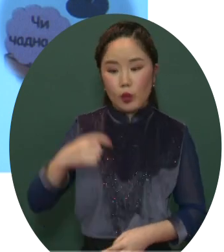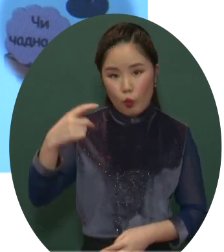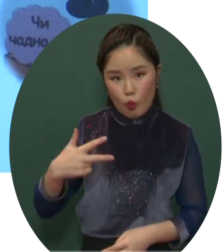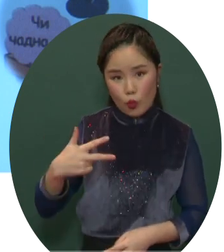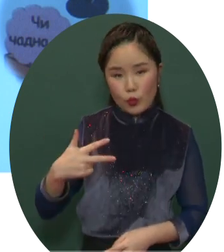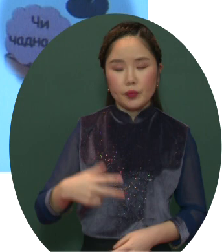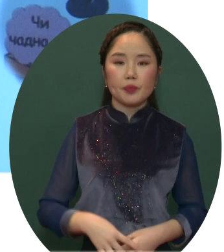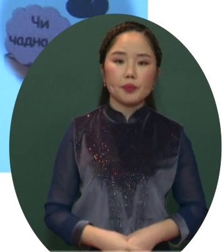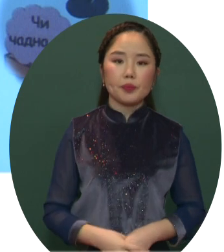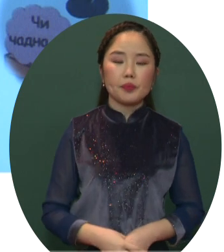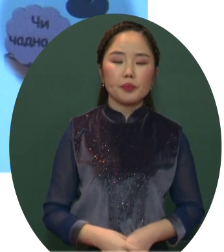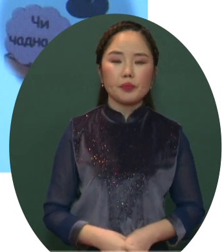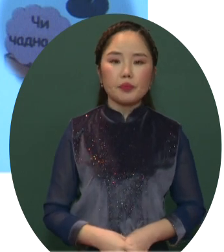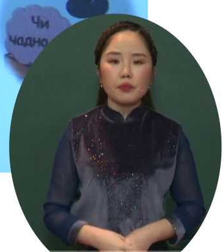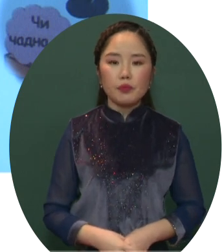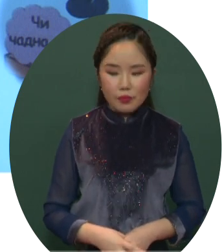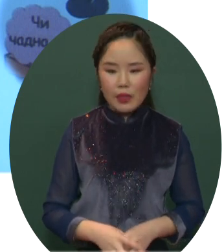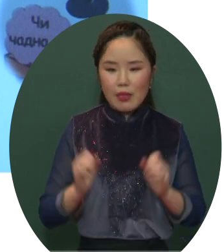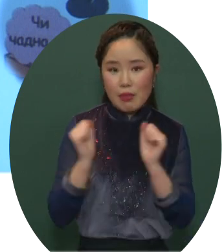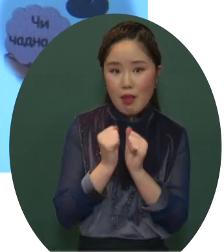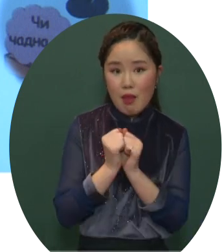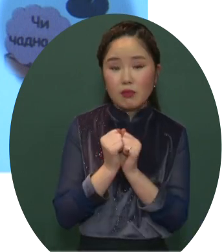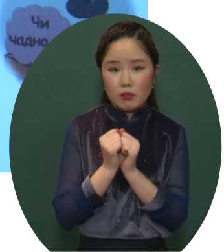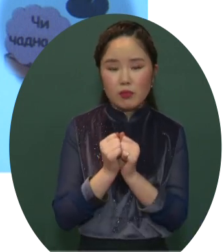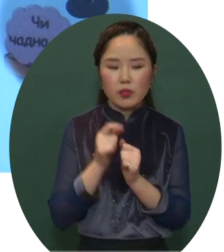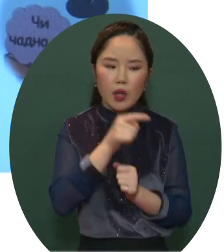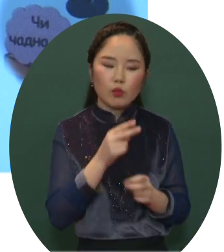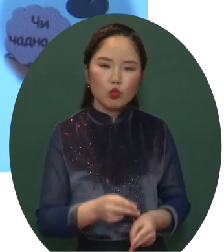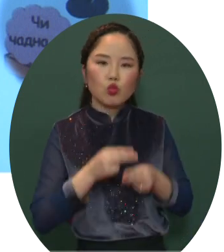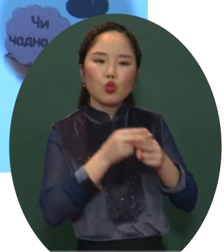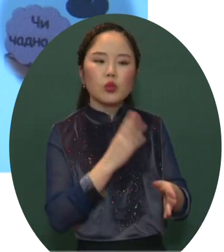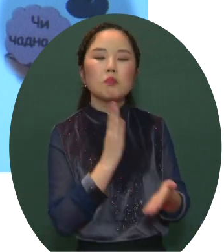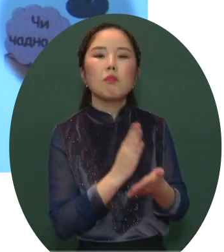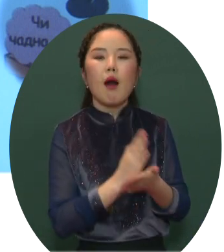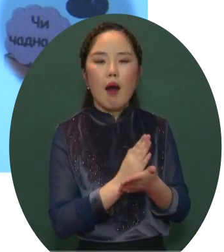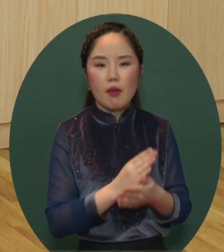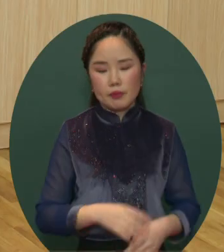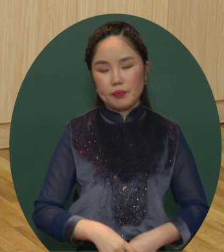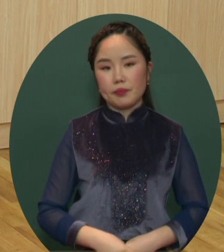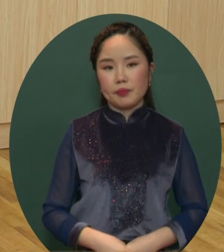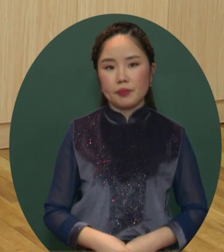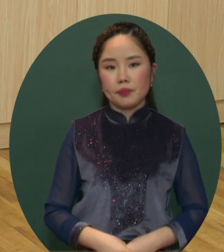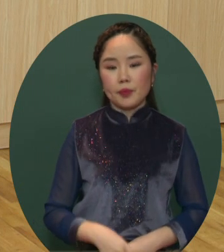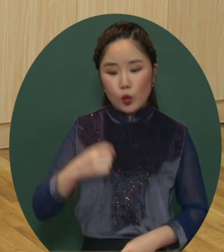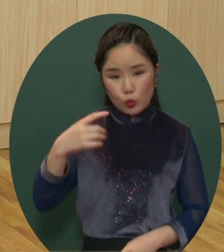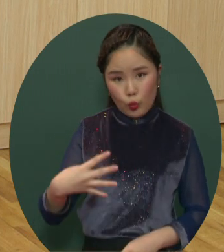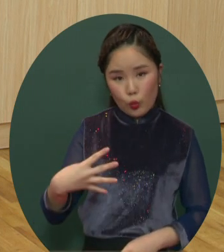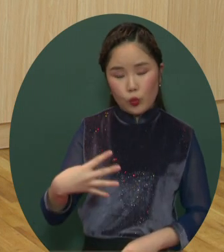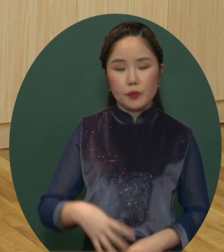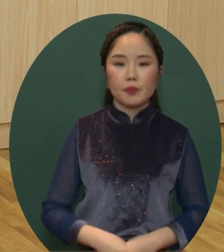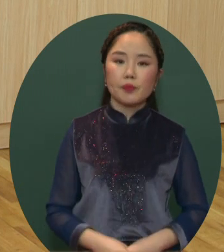Гурав дахь зураг найз чинь чамд тусалж байгаа зураг байна. Сүүлийн зураг